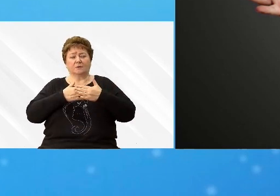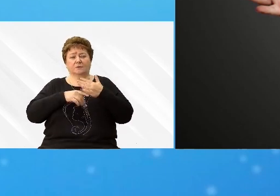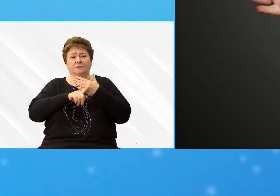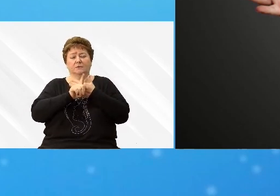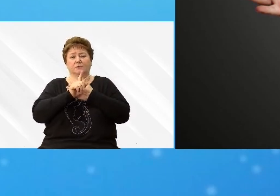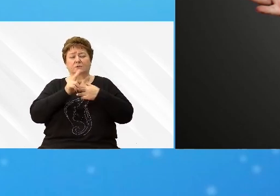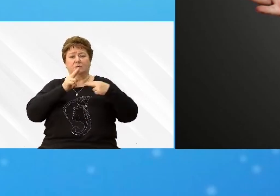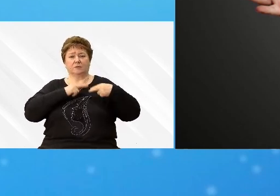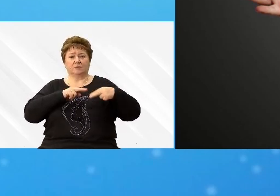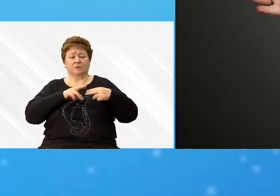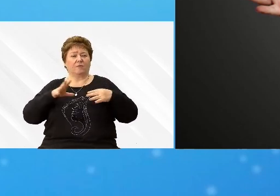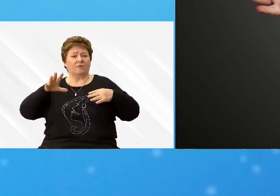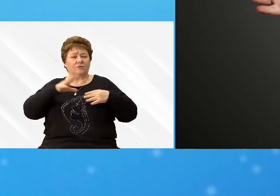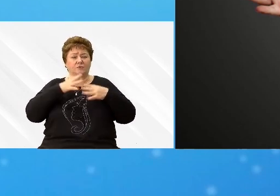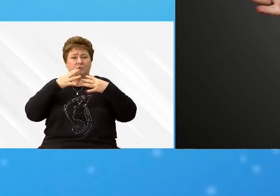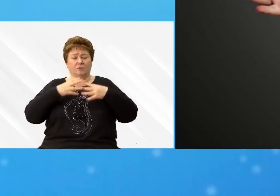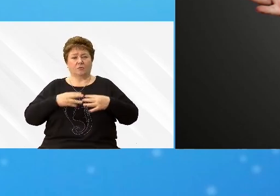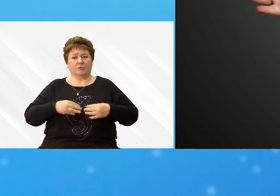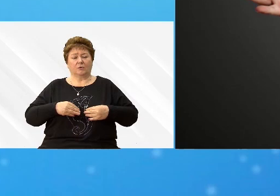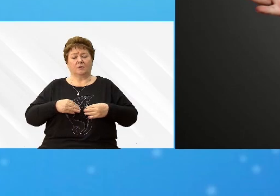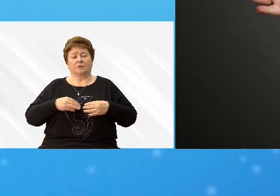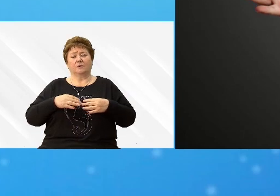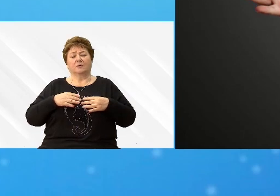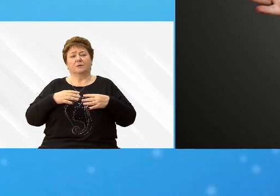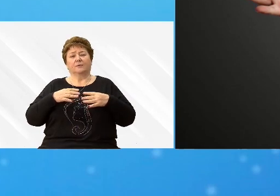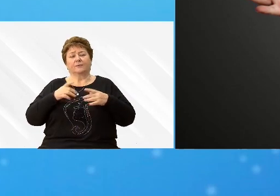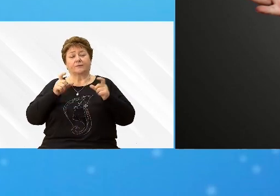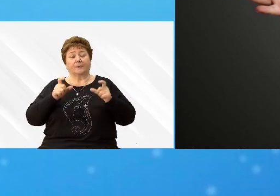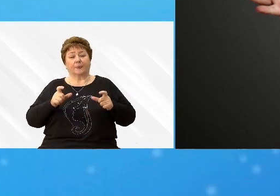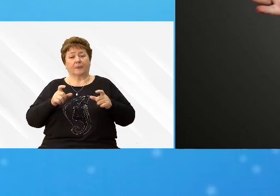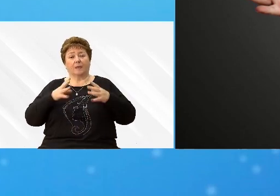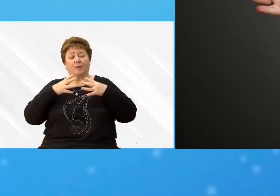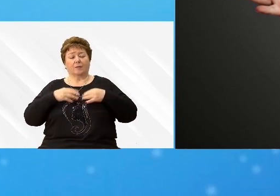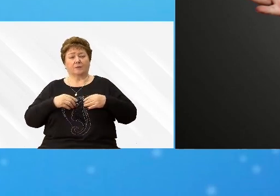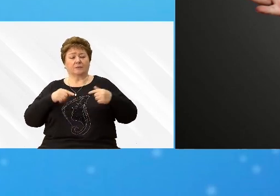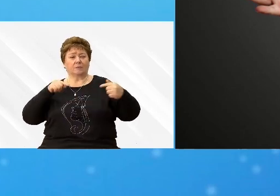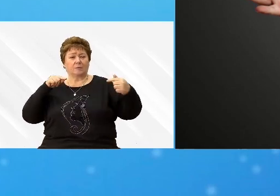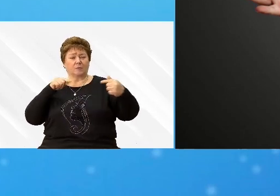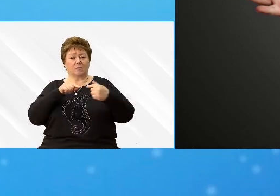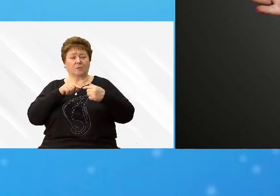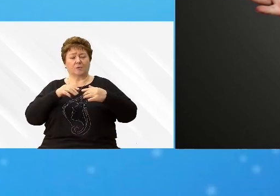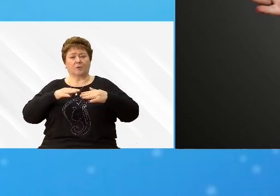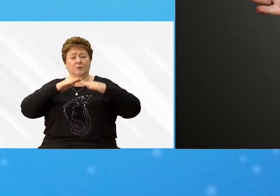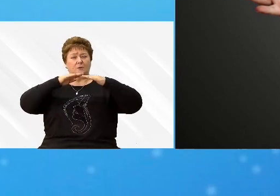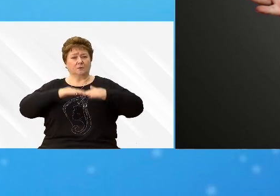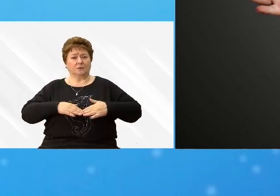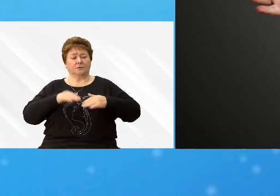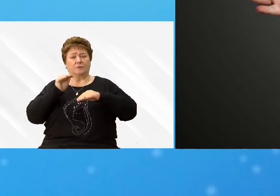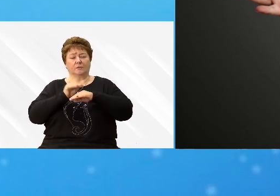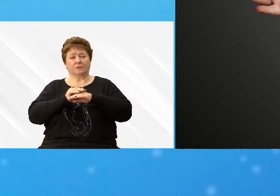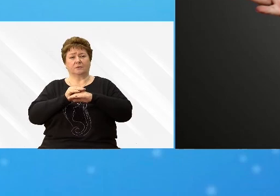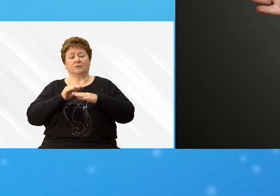начинают работать все органы нашего организма организм противодействует стрессовому фактору и